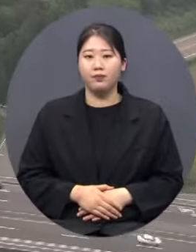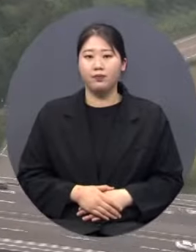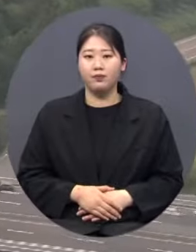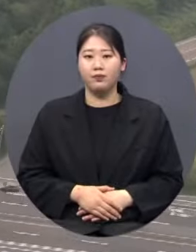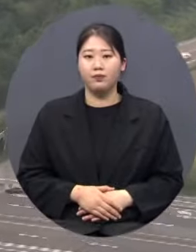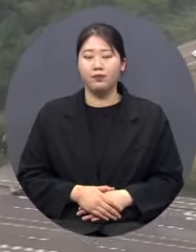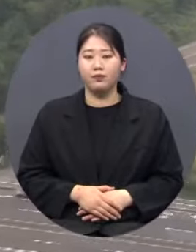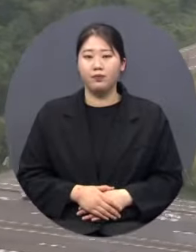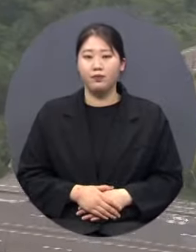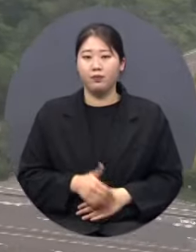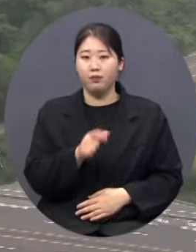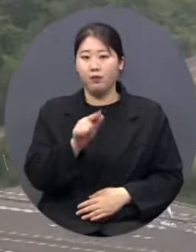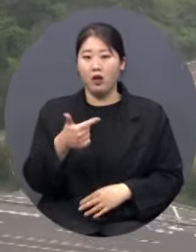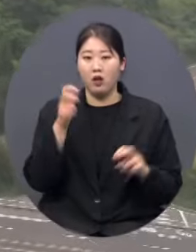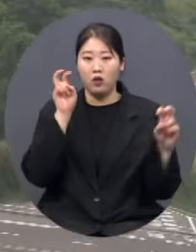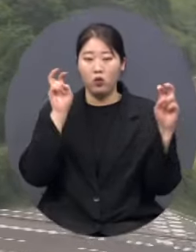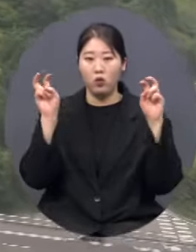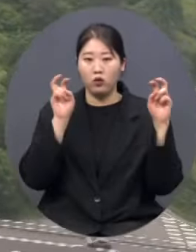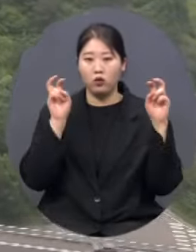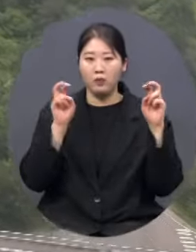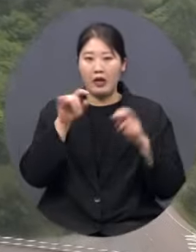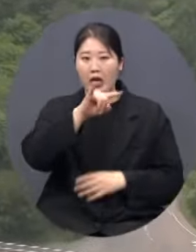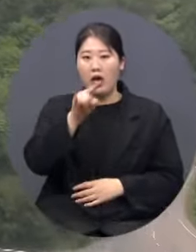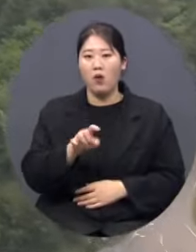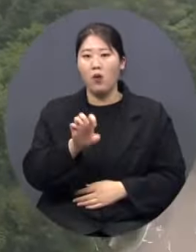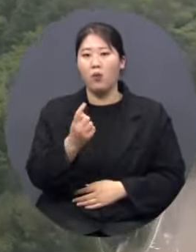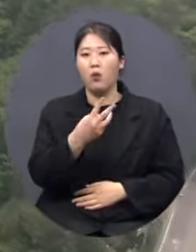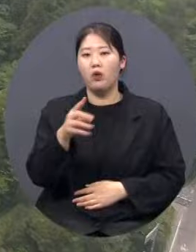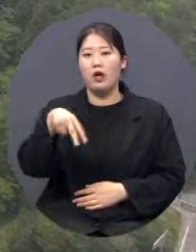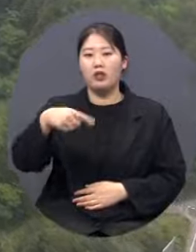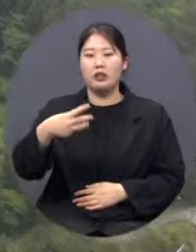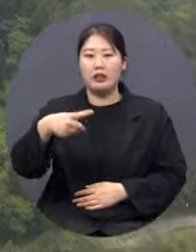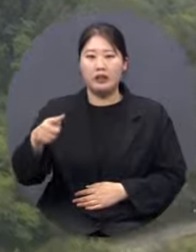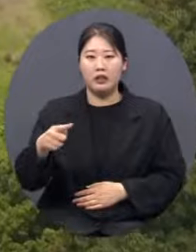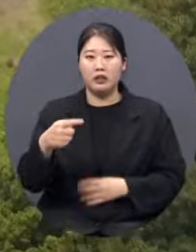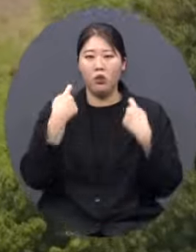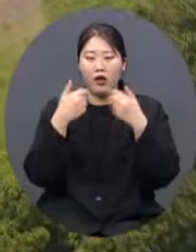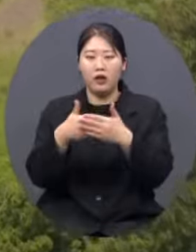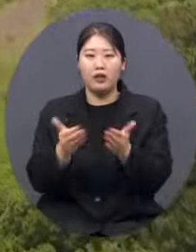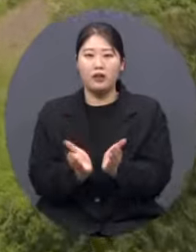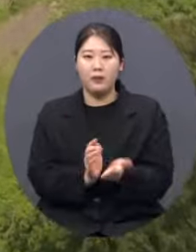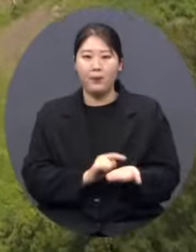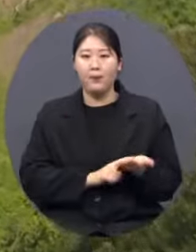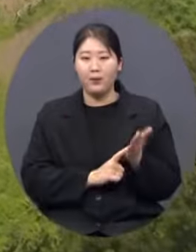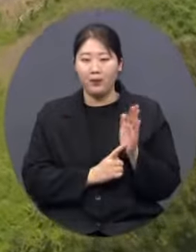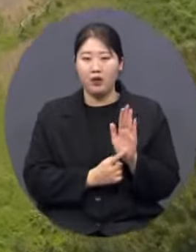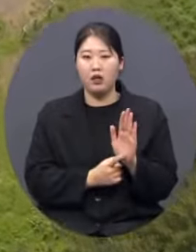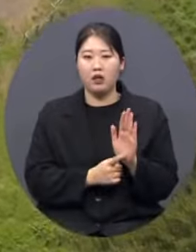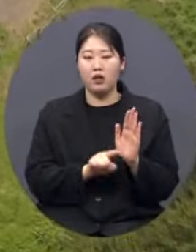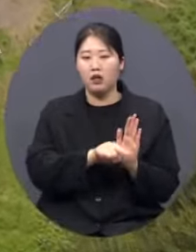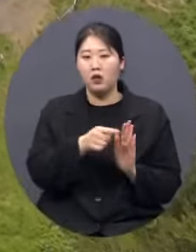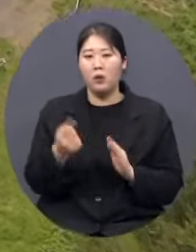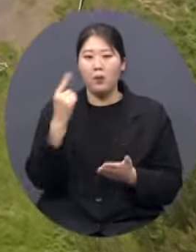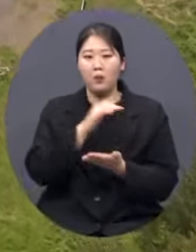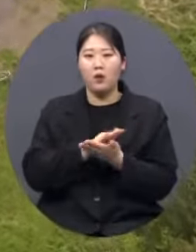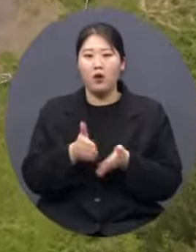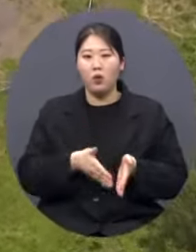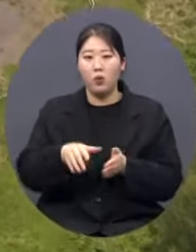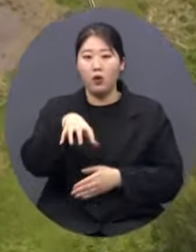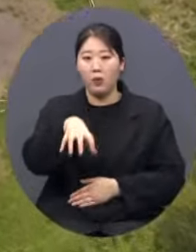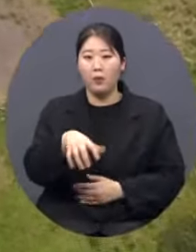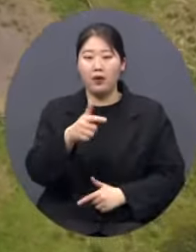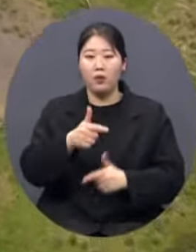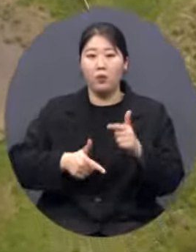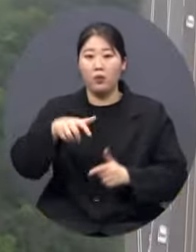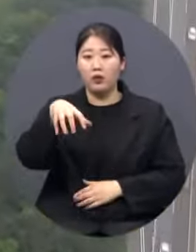기자입니다 하나 그룹이 애월 포레스트 관광단지를 만들겠다고 밝힌 평화로 옆의 중상 목장